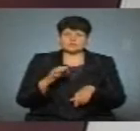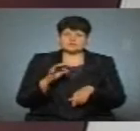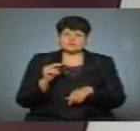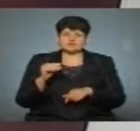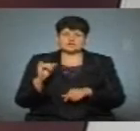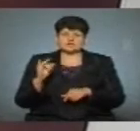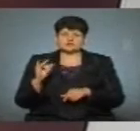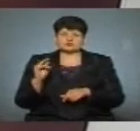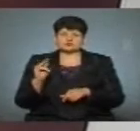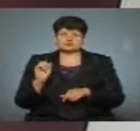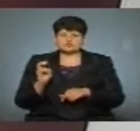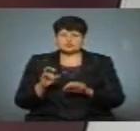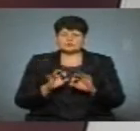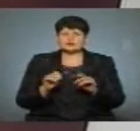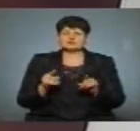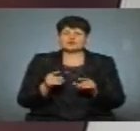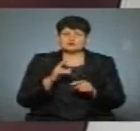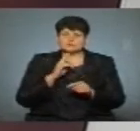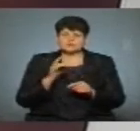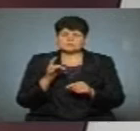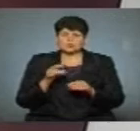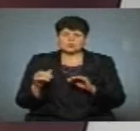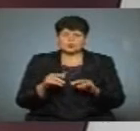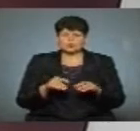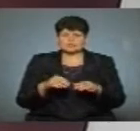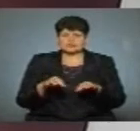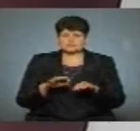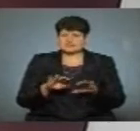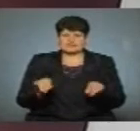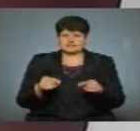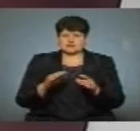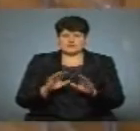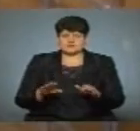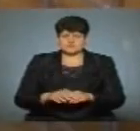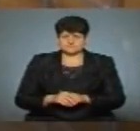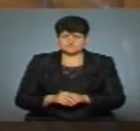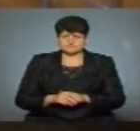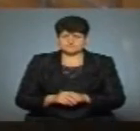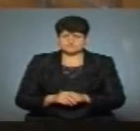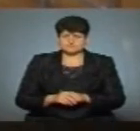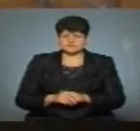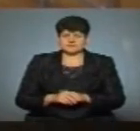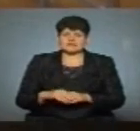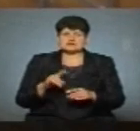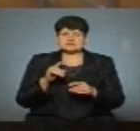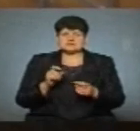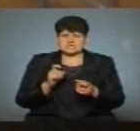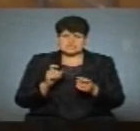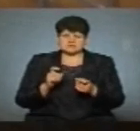Чайчук розповіла, чому у Кременецькому районі рух транспорту не відновлять. За інцидентністю